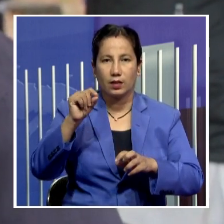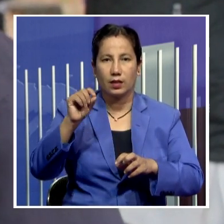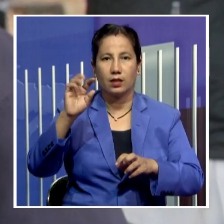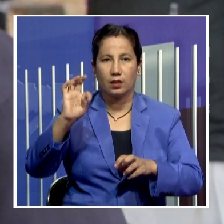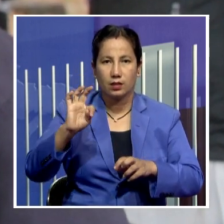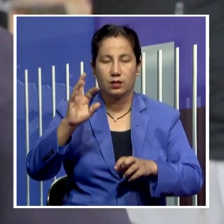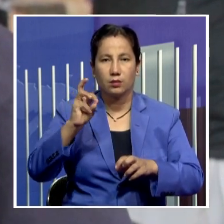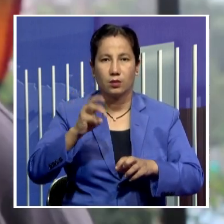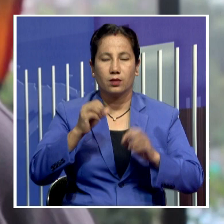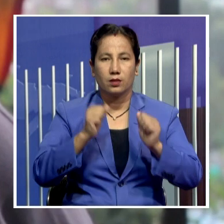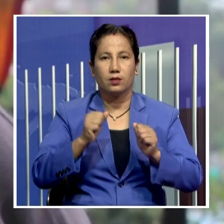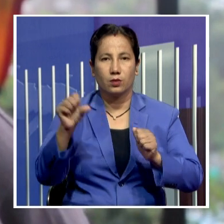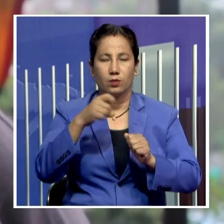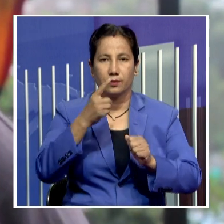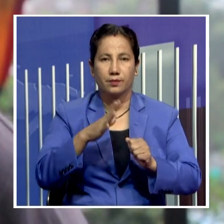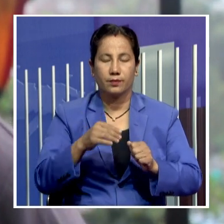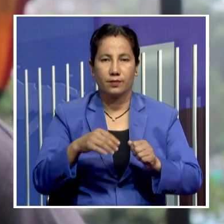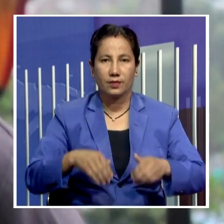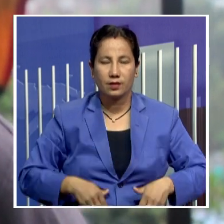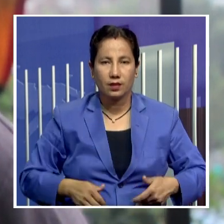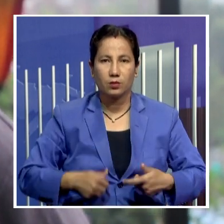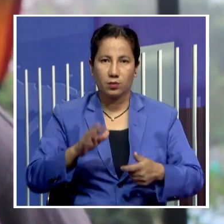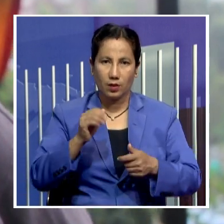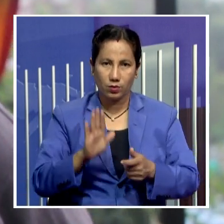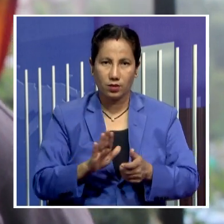आचार्यले दुखेसो पोख्नु भयो।